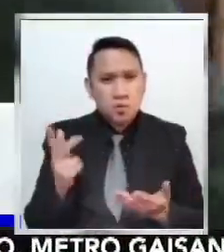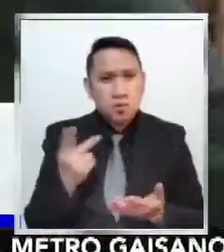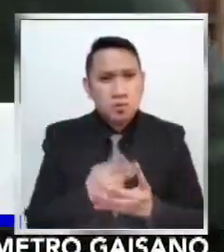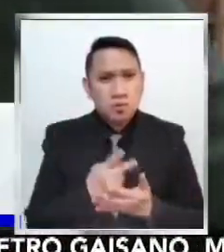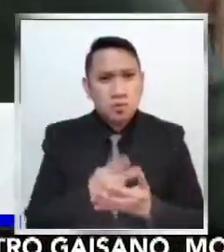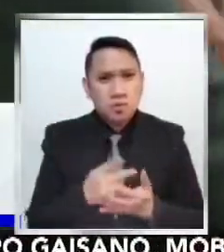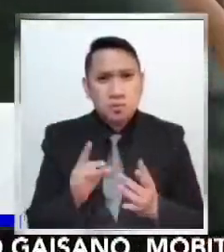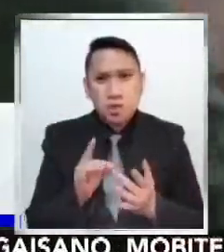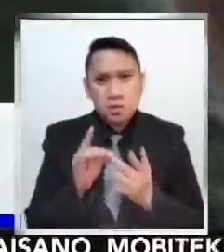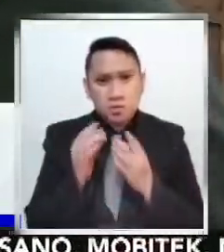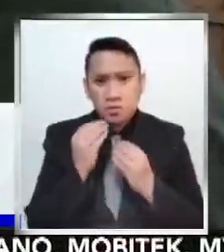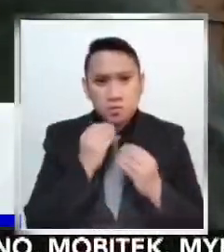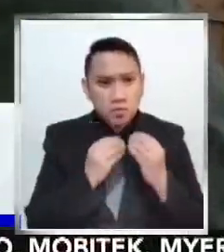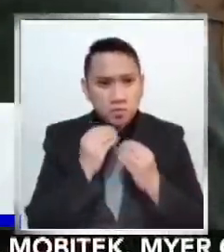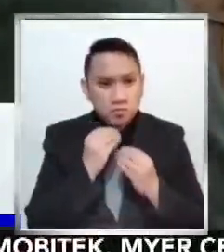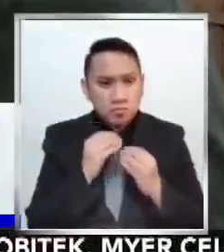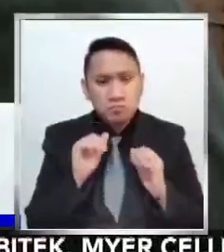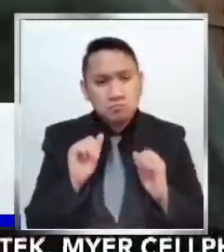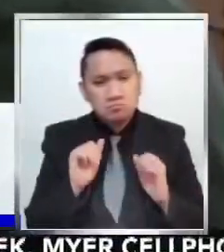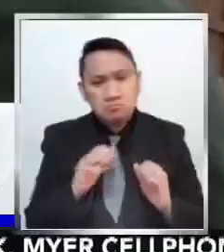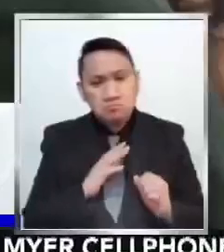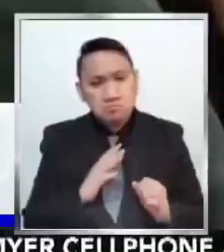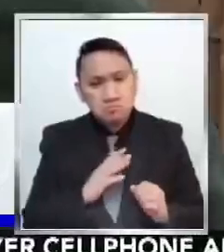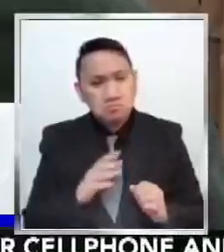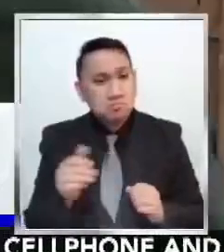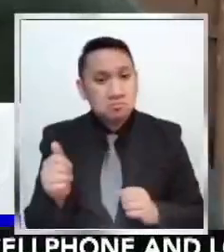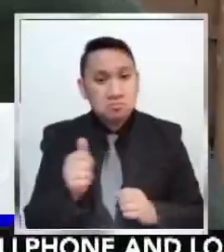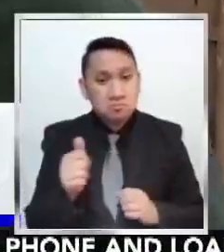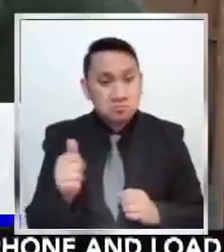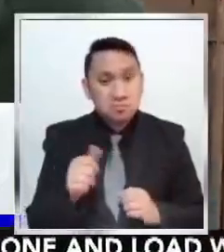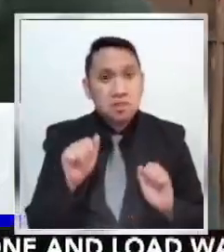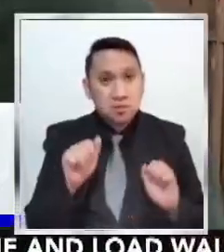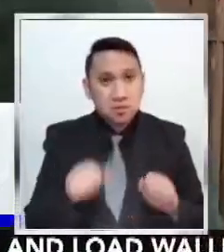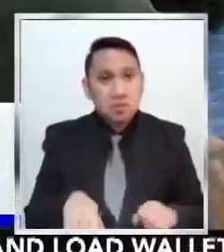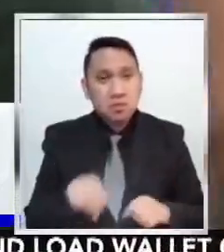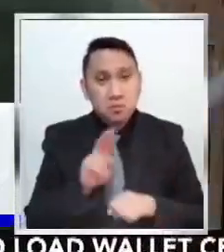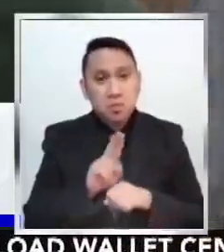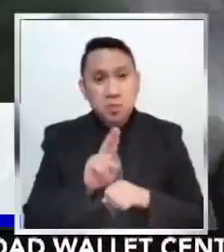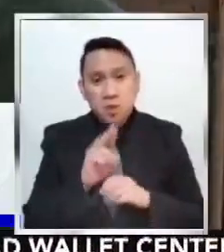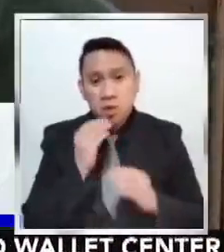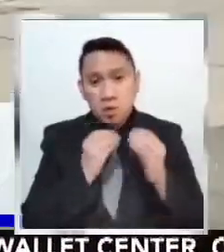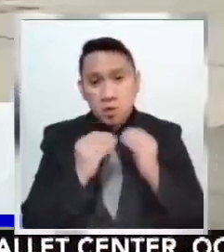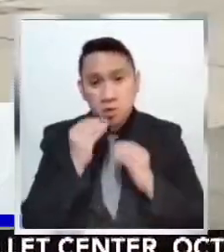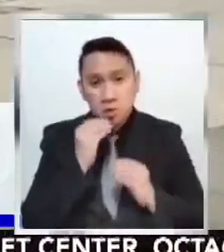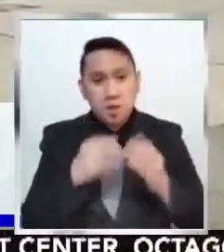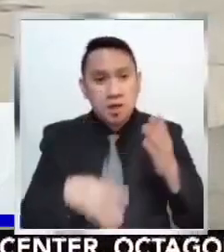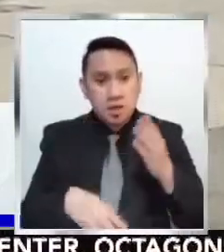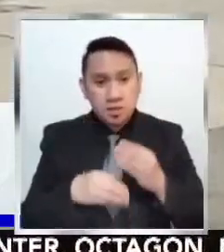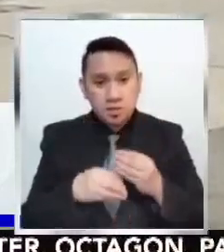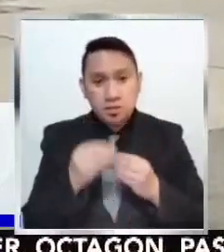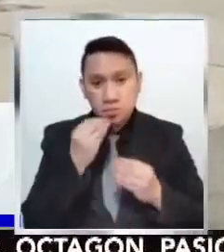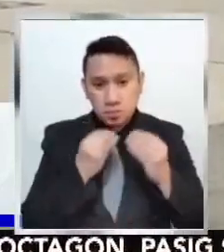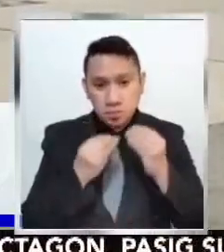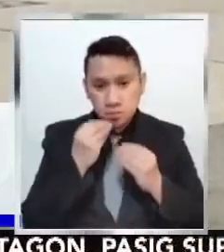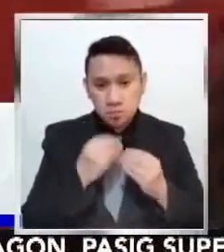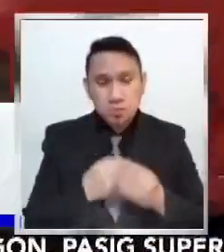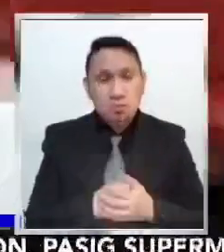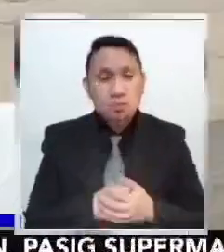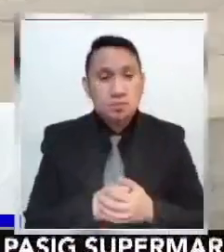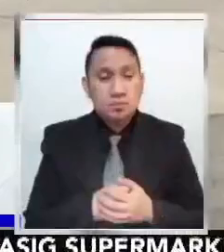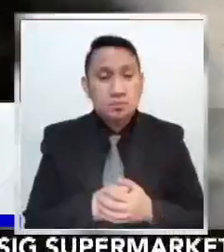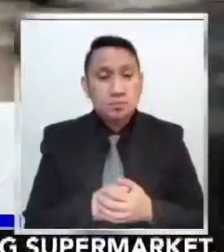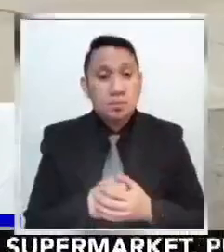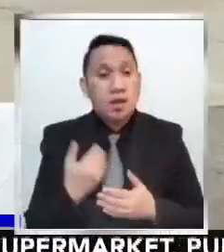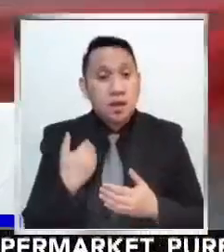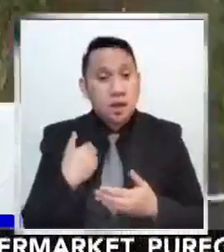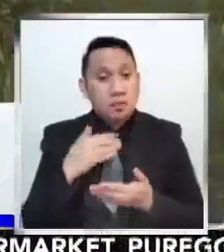Sa imbis na ipamasahe, pangkakain na lang po. Dagdag pangkain po. Meron digla ang pondo para